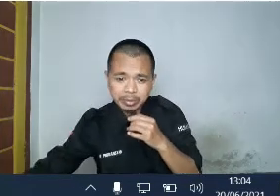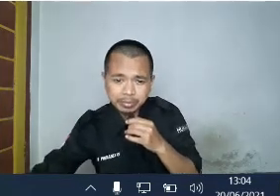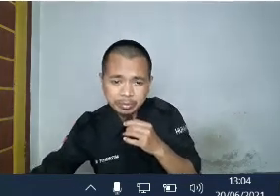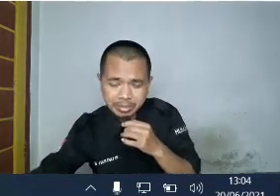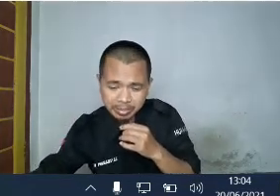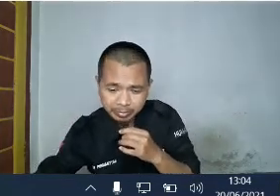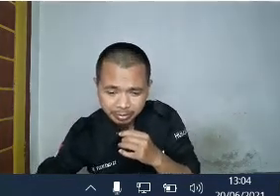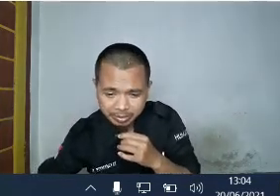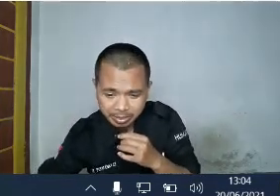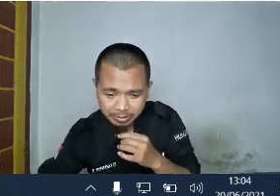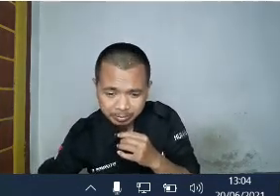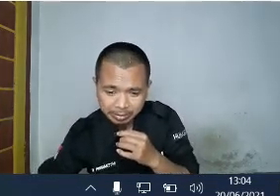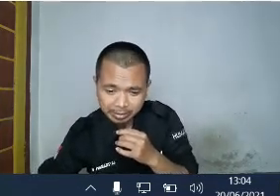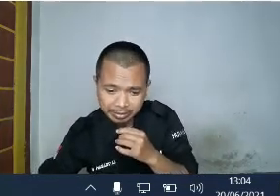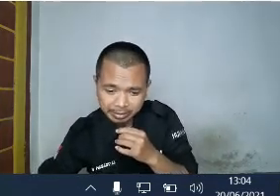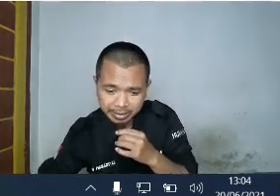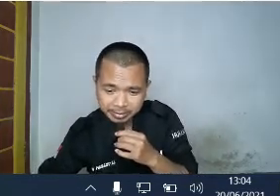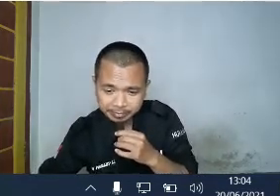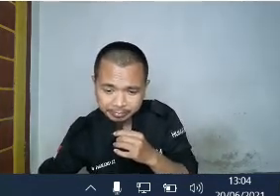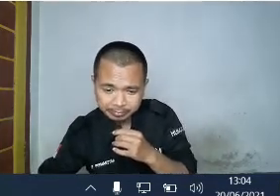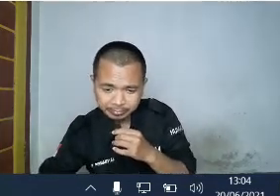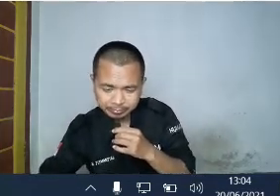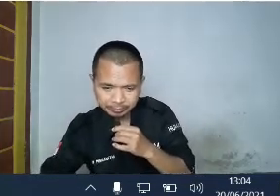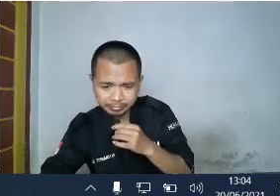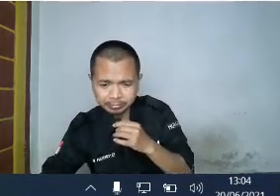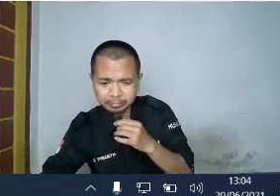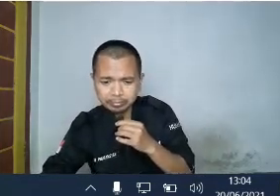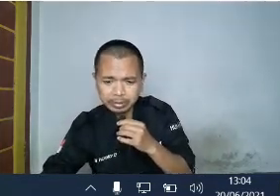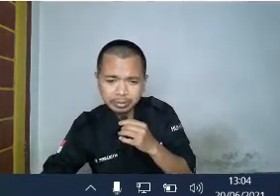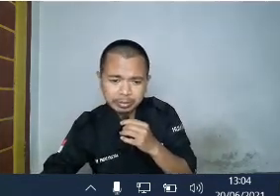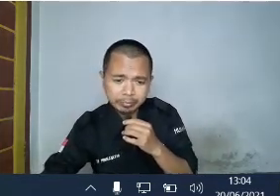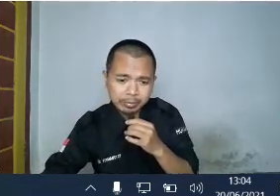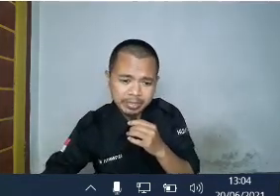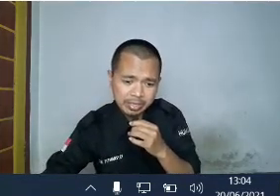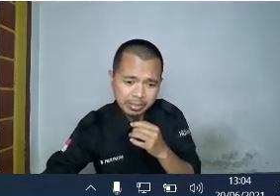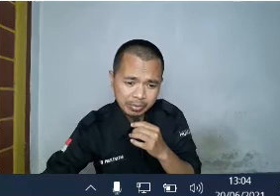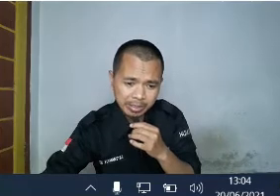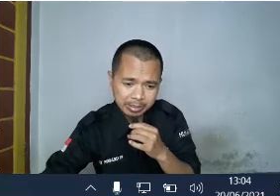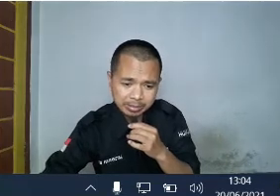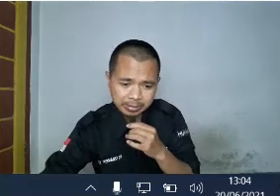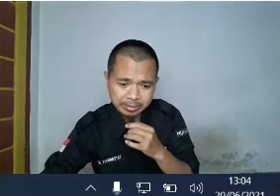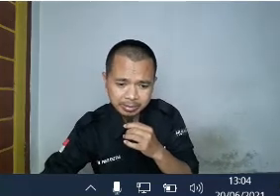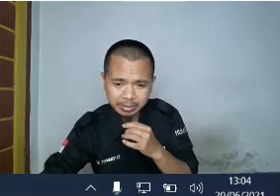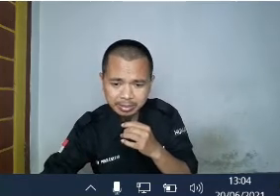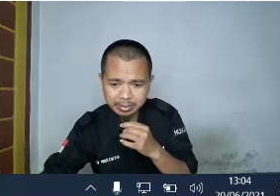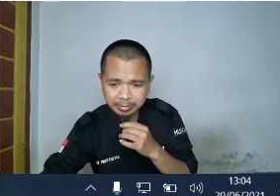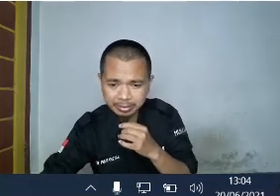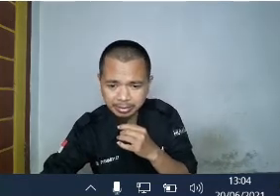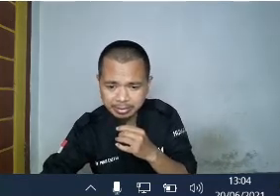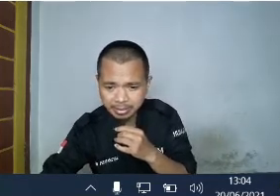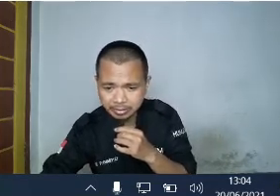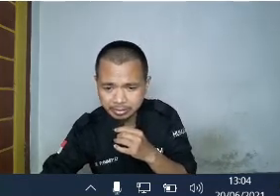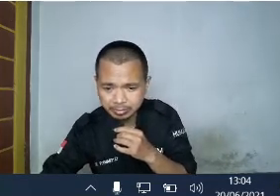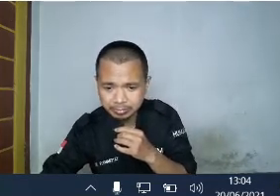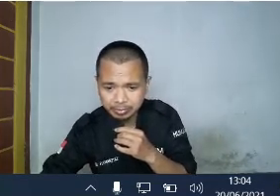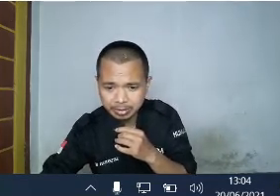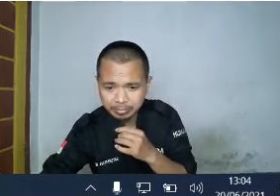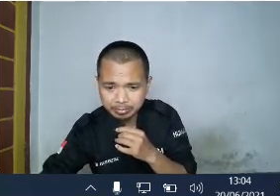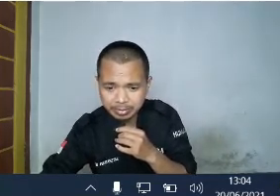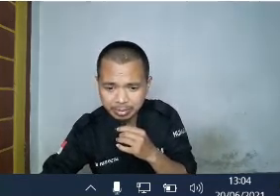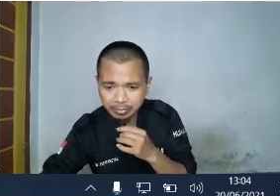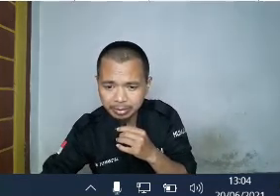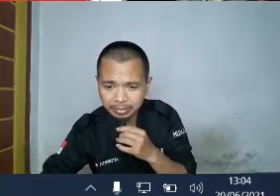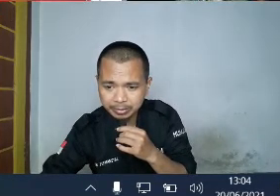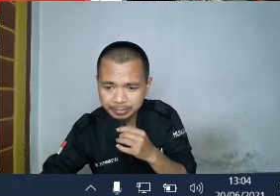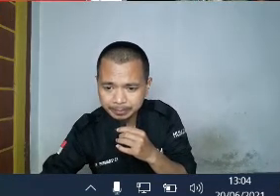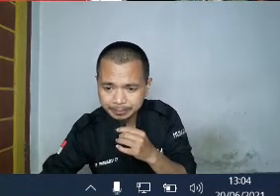ut2000 21.1 karena menurut informasi awal nah seperti ini saya akan coba buka